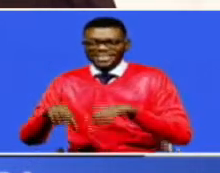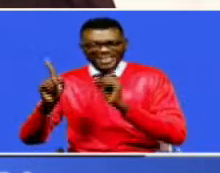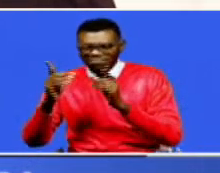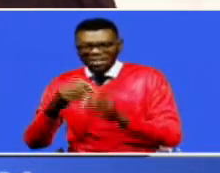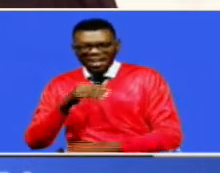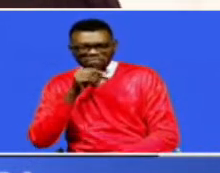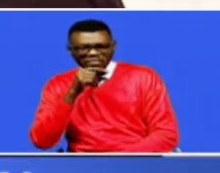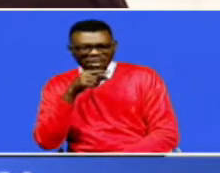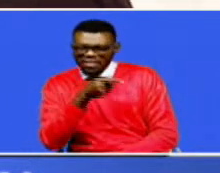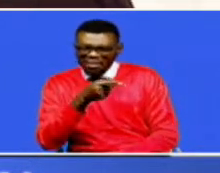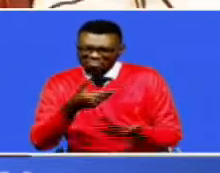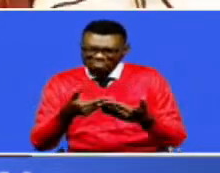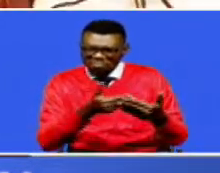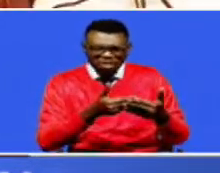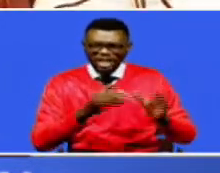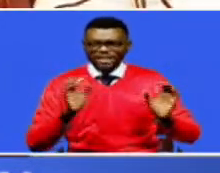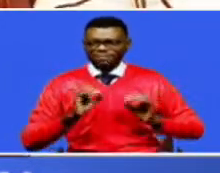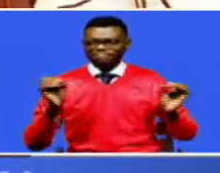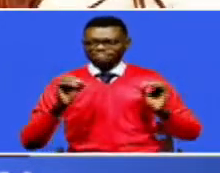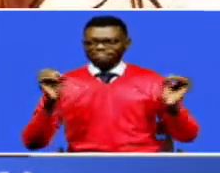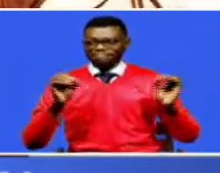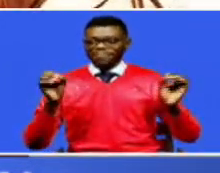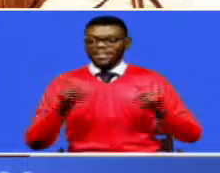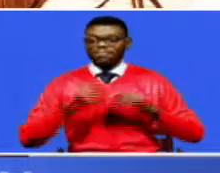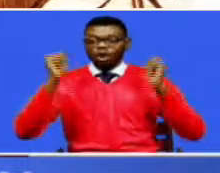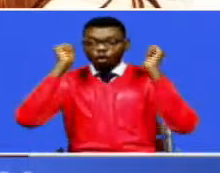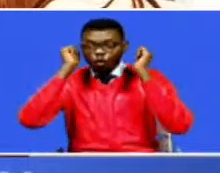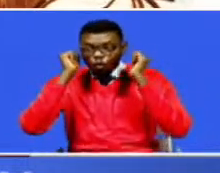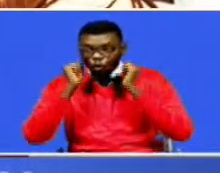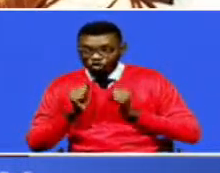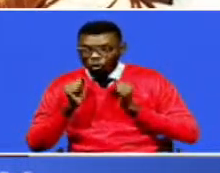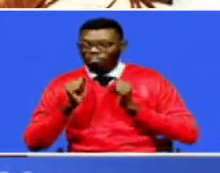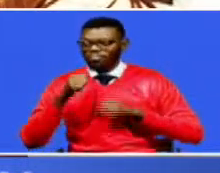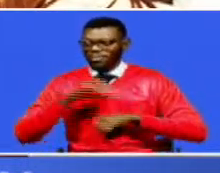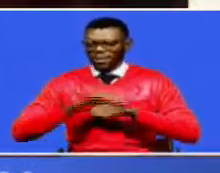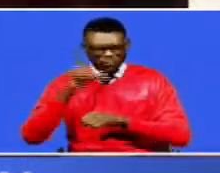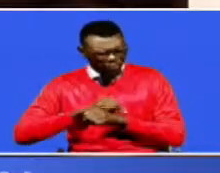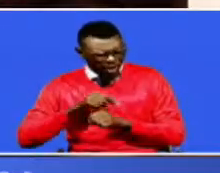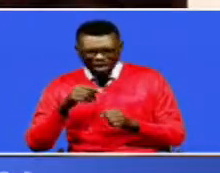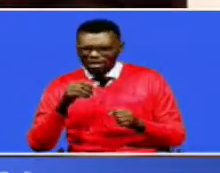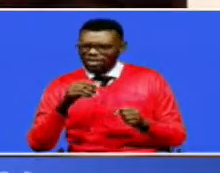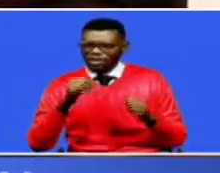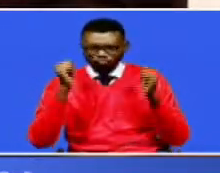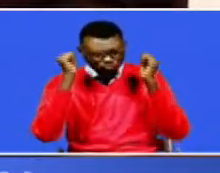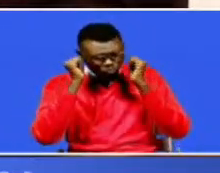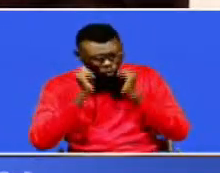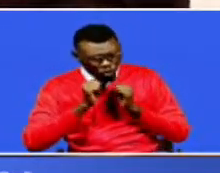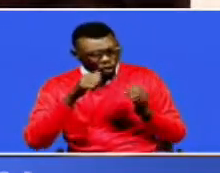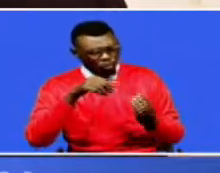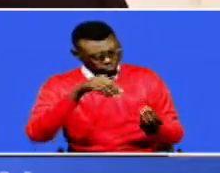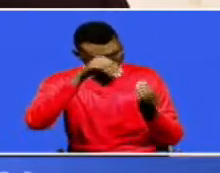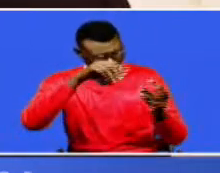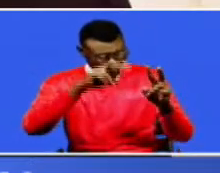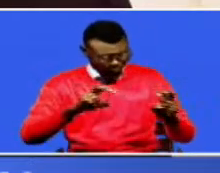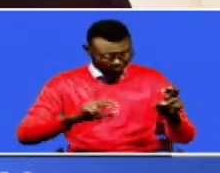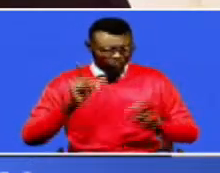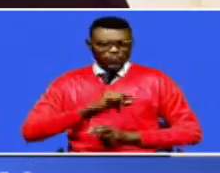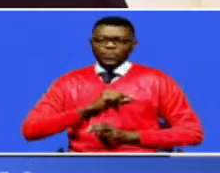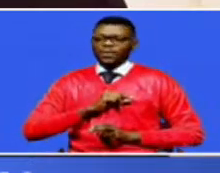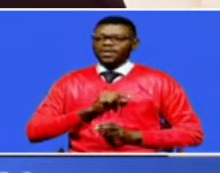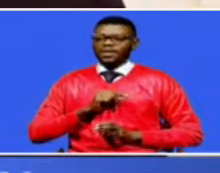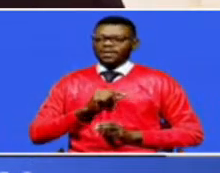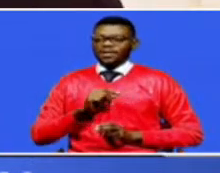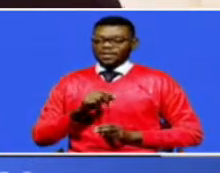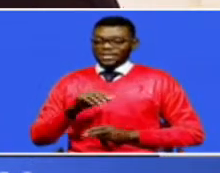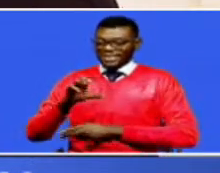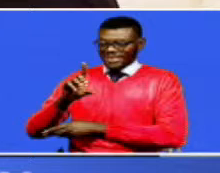biological father to the fetus. Pia mipira ya kondomu iliyopatikana ikikaguliwa na ripoti yake kutolewa. The DNA